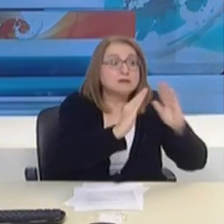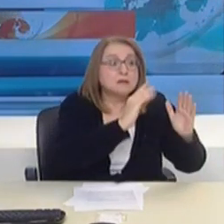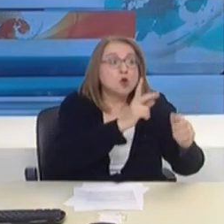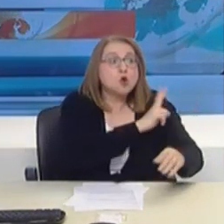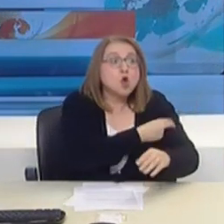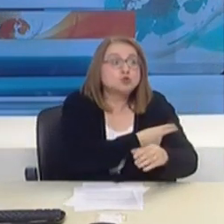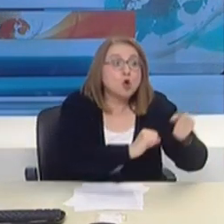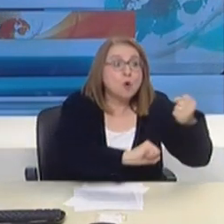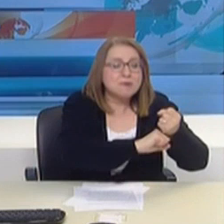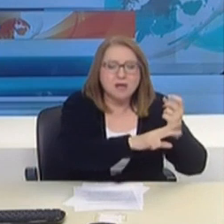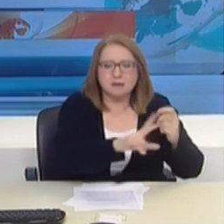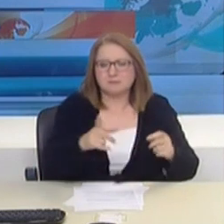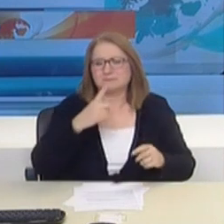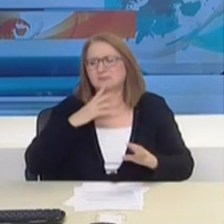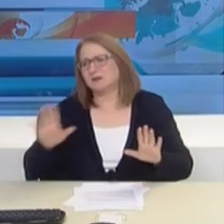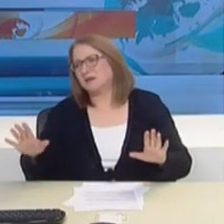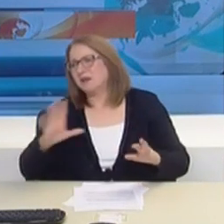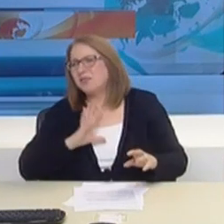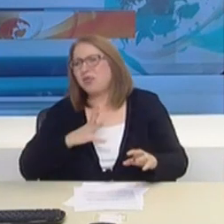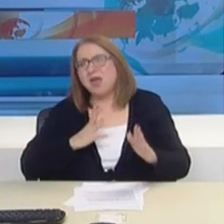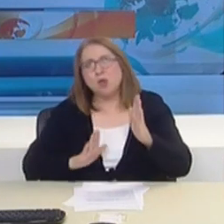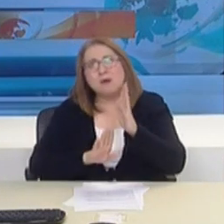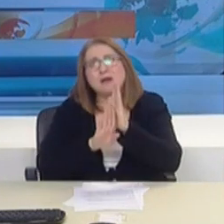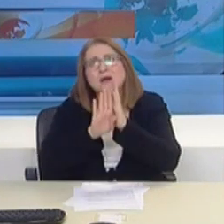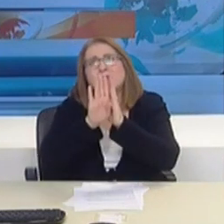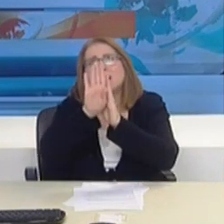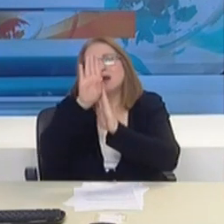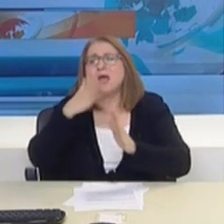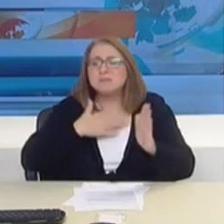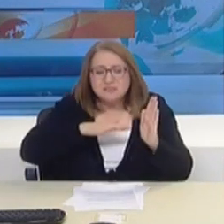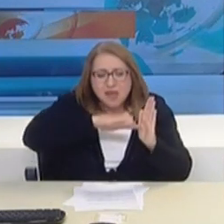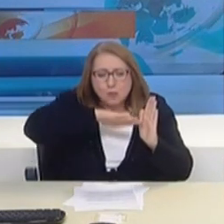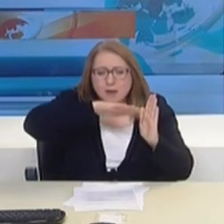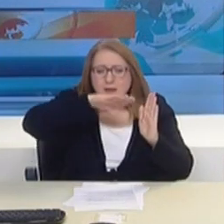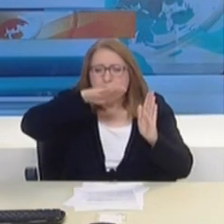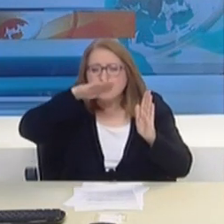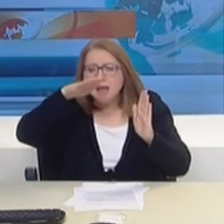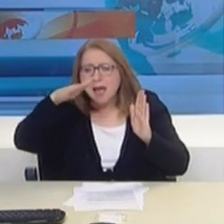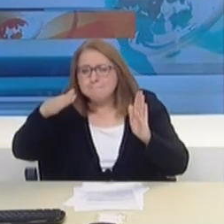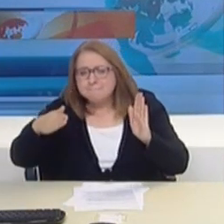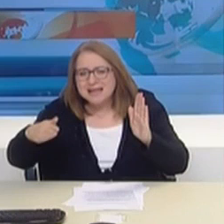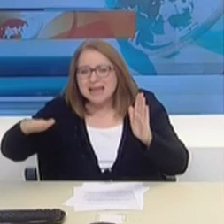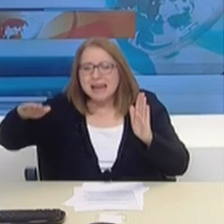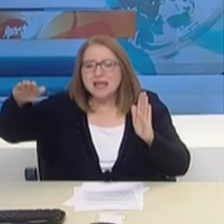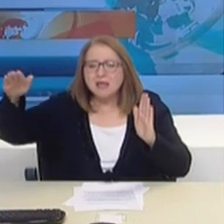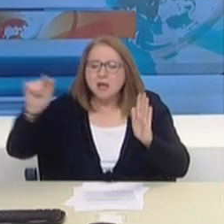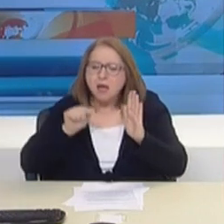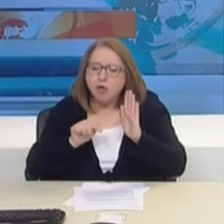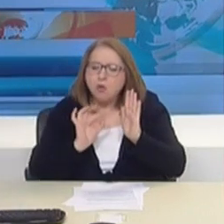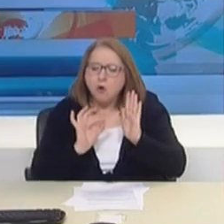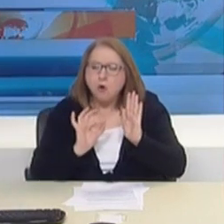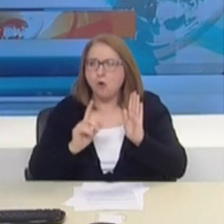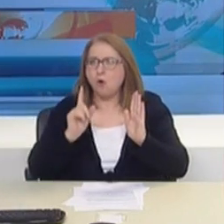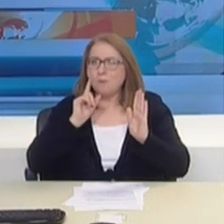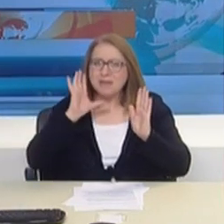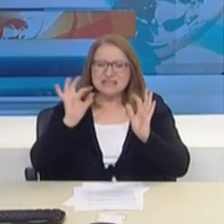Νομίζω δεν θέλουμε να δούμε κορύφωση. Θέλουμε να δούμε μια καμπύλη που θα παραμένει όσο δυνατόν επίπεδη μπορεί μέσα στην